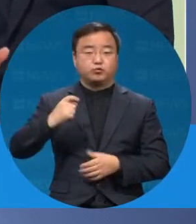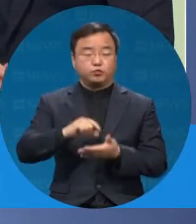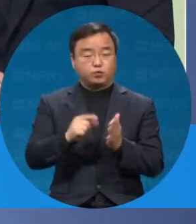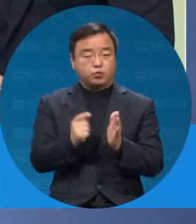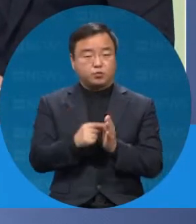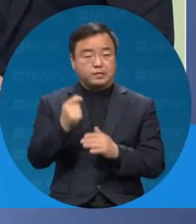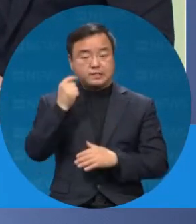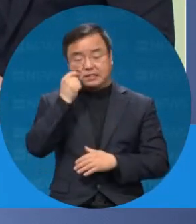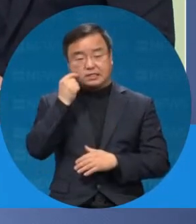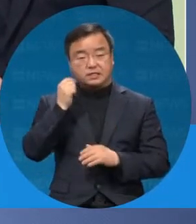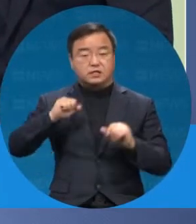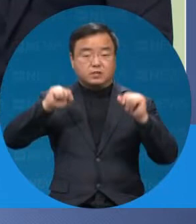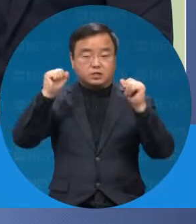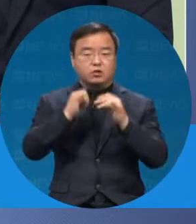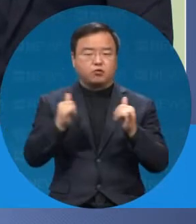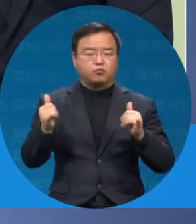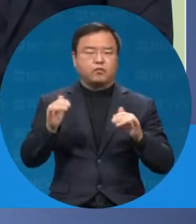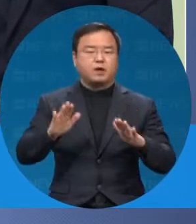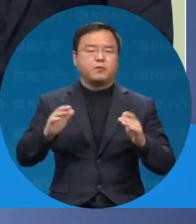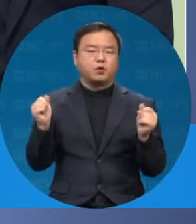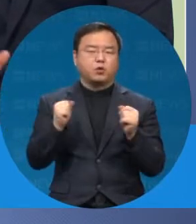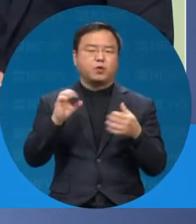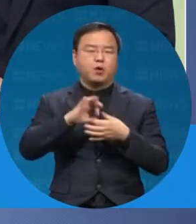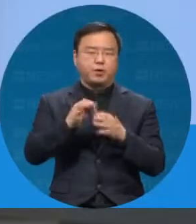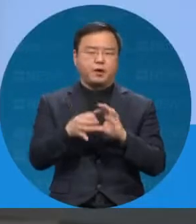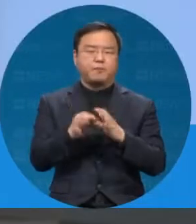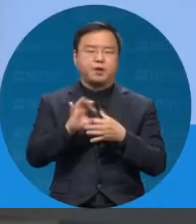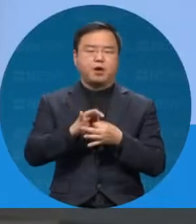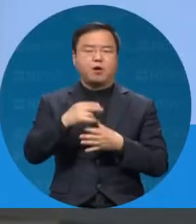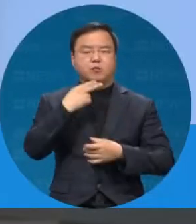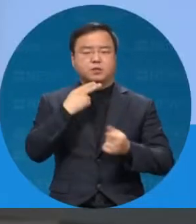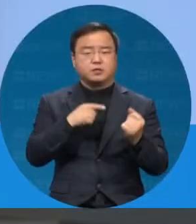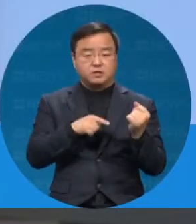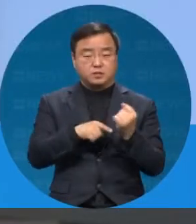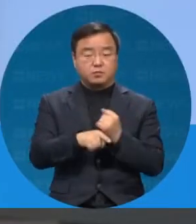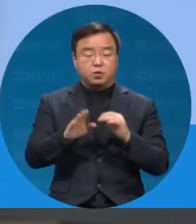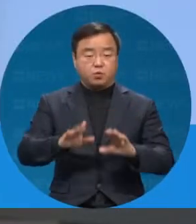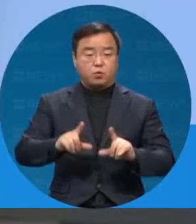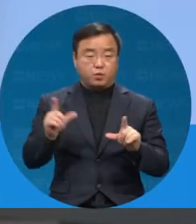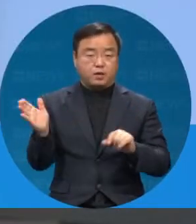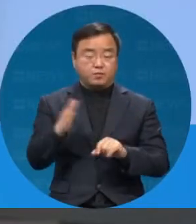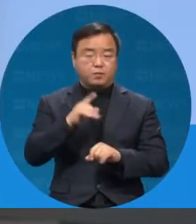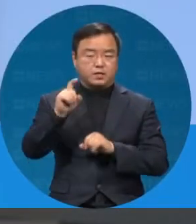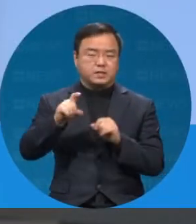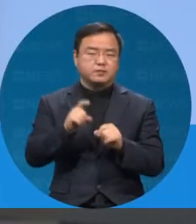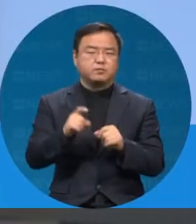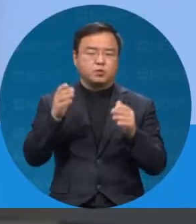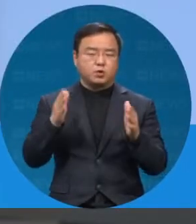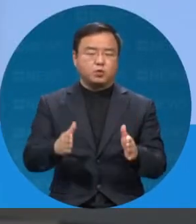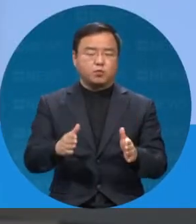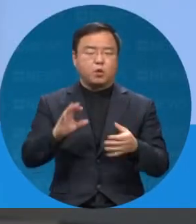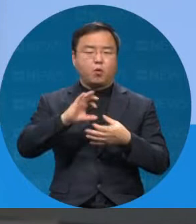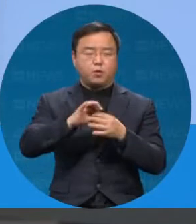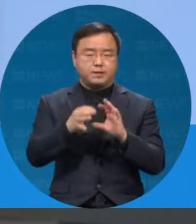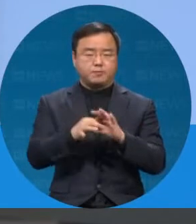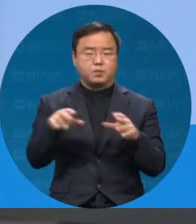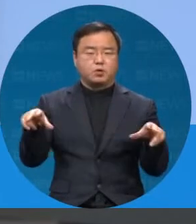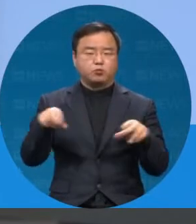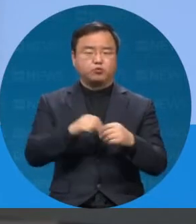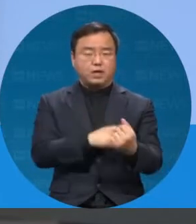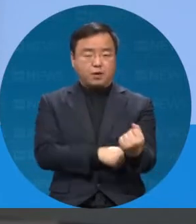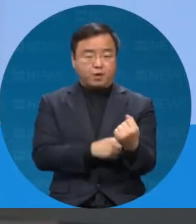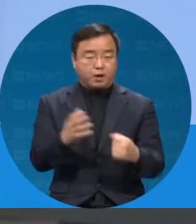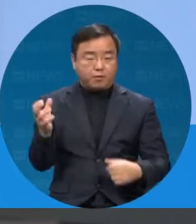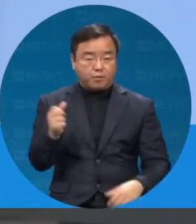동계 올림픽에서는 없었기 때문입니다 4 미국 nbc 방송은 올해부터 10년간 올림픽 중계권을 갔는데 까 로 우리 돈으로